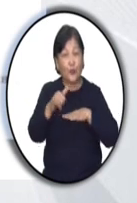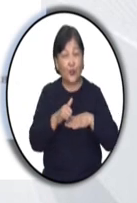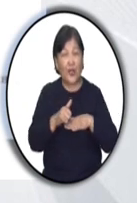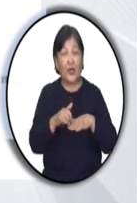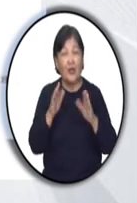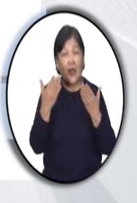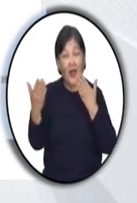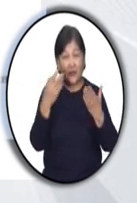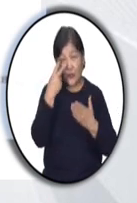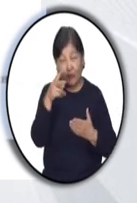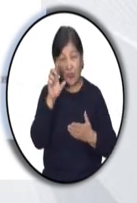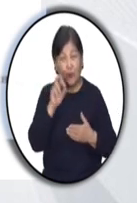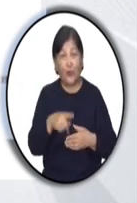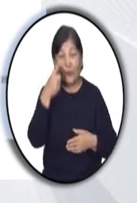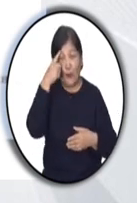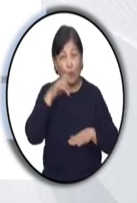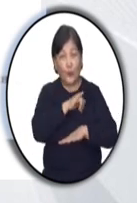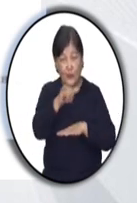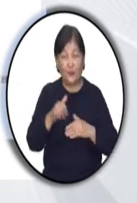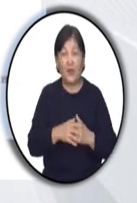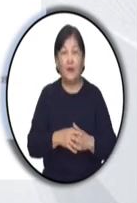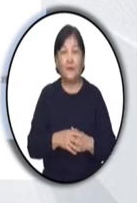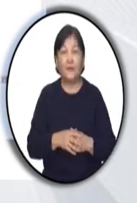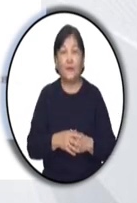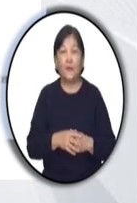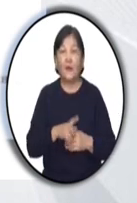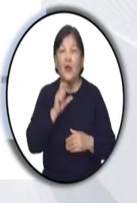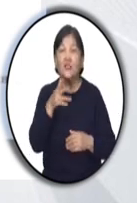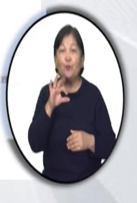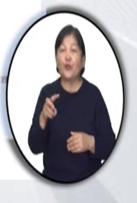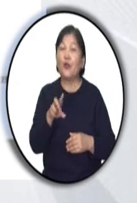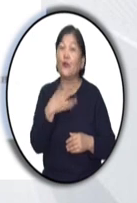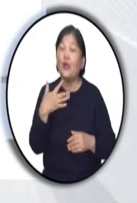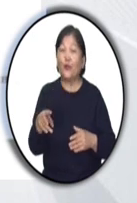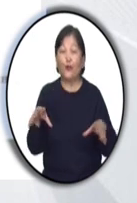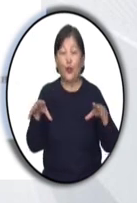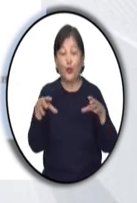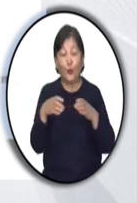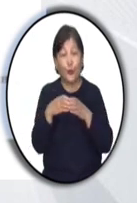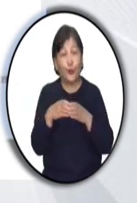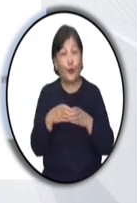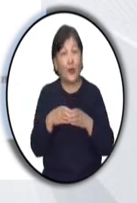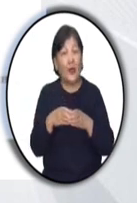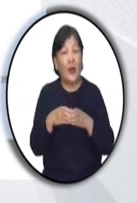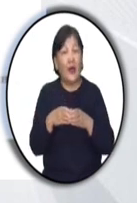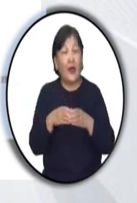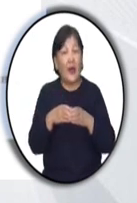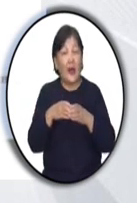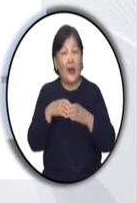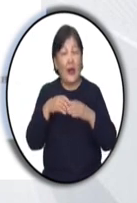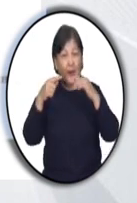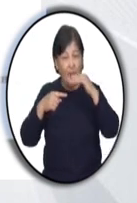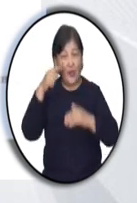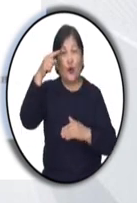За тэгээ мөн дэлхийн улсуудтай харьцуулаад үзэх юм бол манай улс бол энэ экспортын бүтээгдэхүүнийхээ